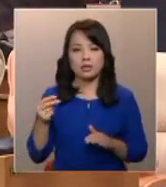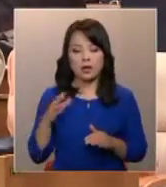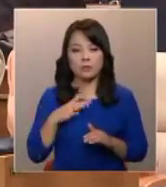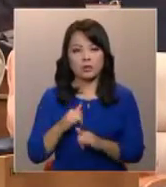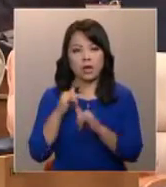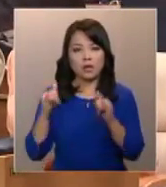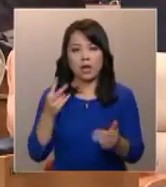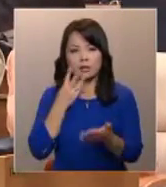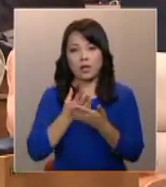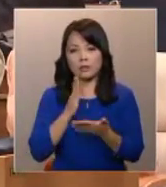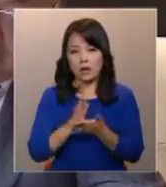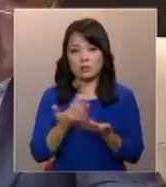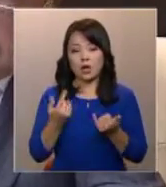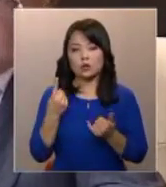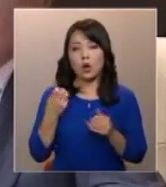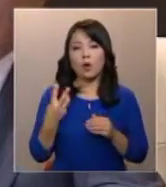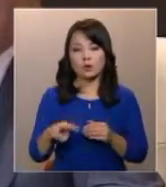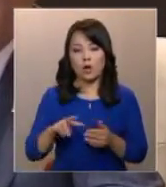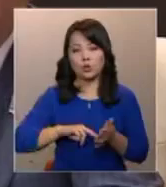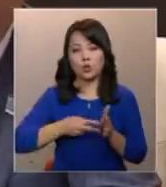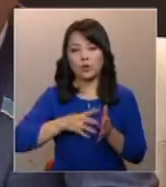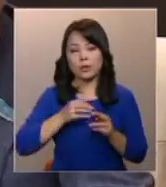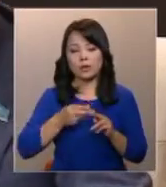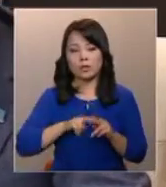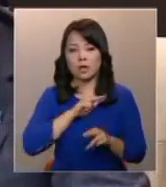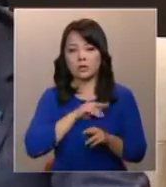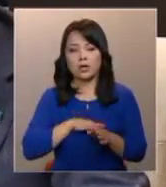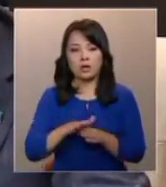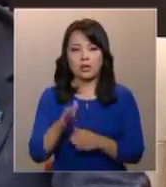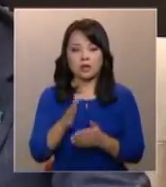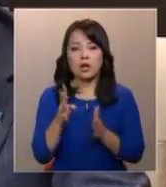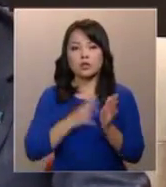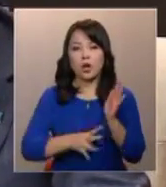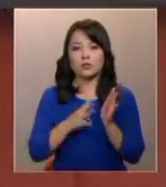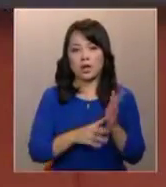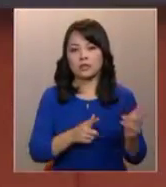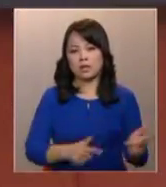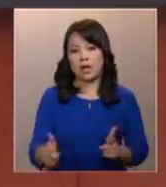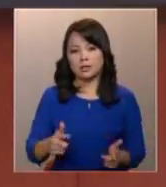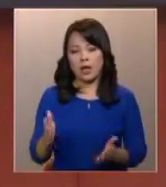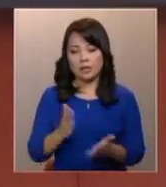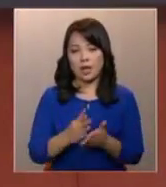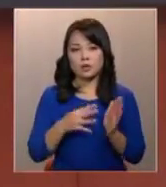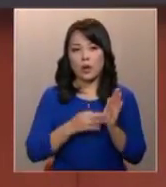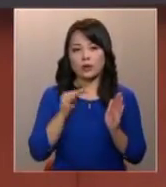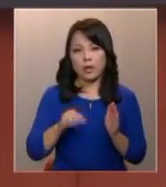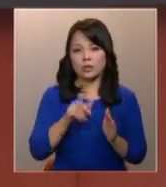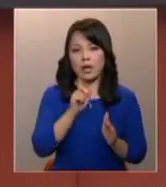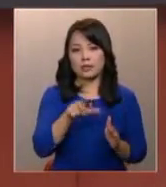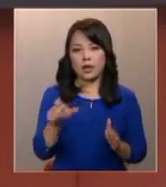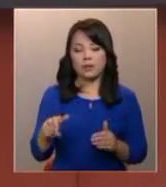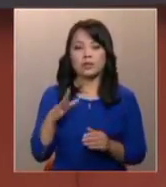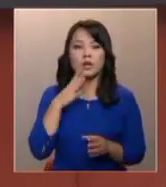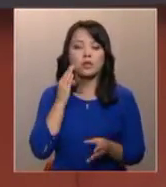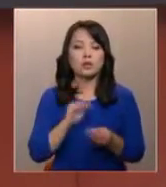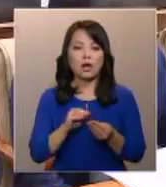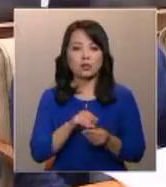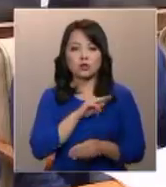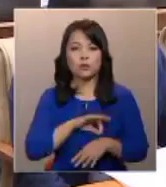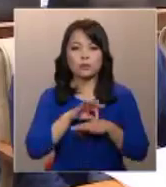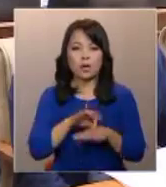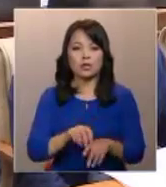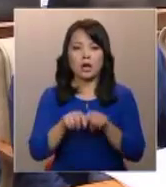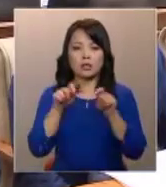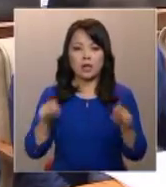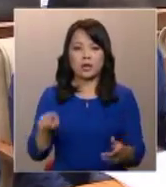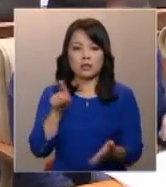асып жығылады. Бас аяғы 130 жоба іске асса, тағы 90-ы дайындық үстінде. 9000 адамға тұрақты жұмыс орны ашылмақ.